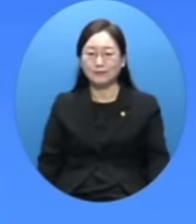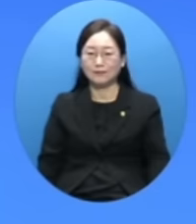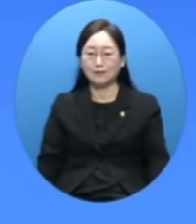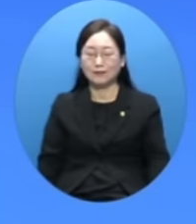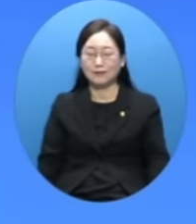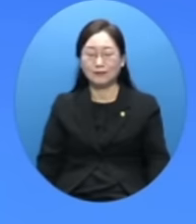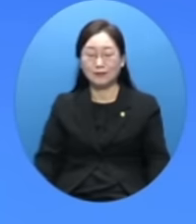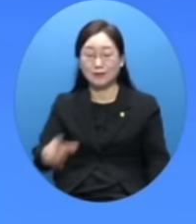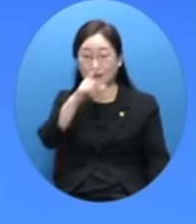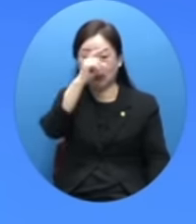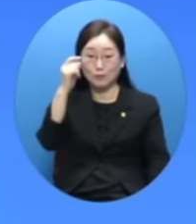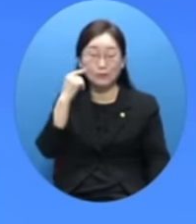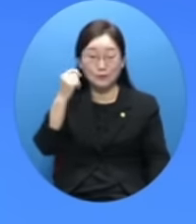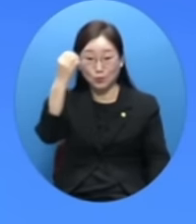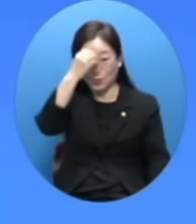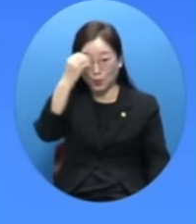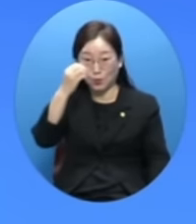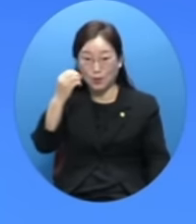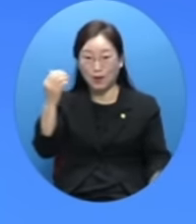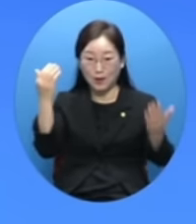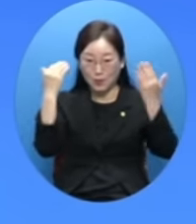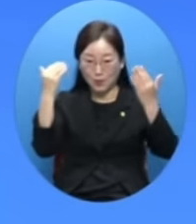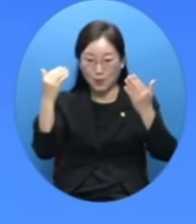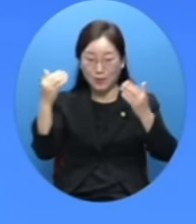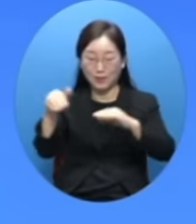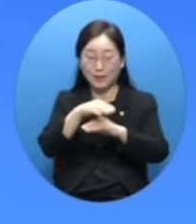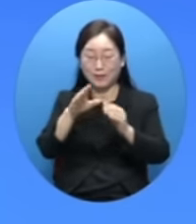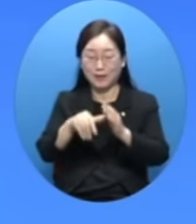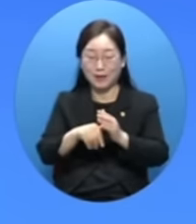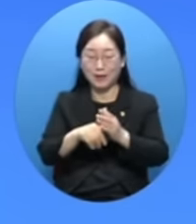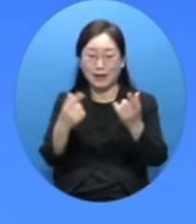제가 고등학교 다닐 때 우리 반에 같은